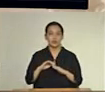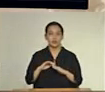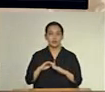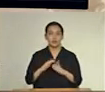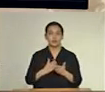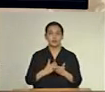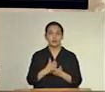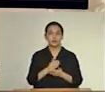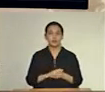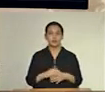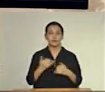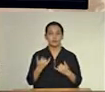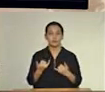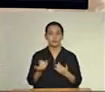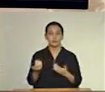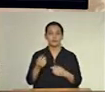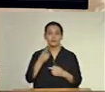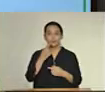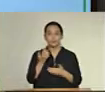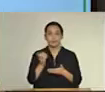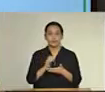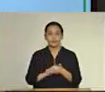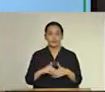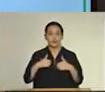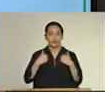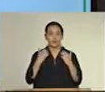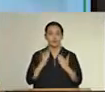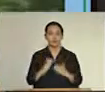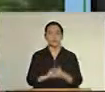usullariga. Keling, ular bilan yaqindan tanishib chiqamiz.